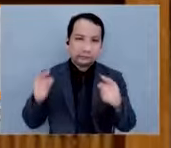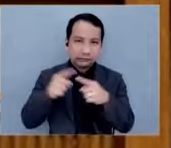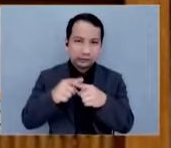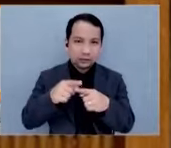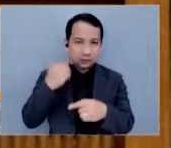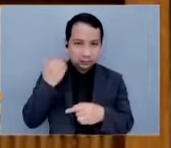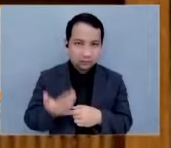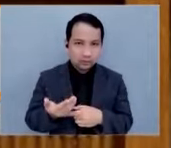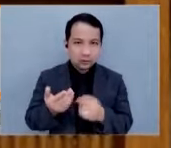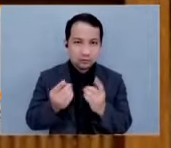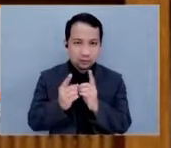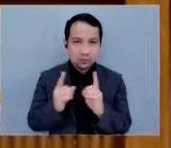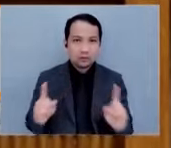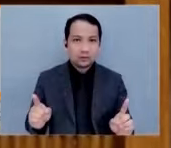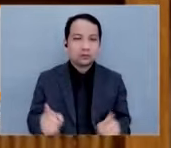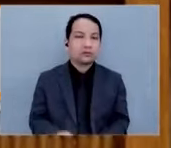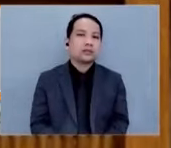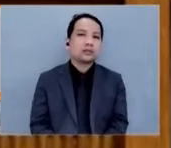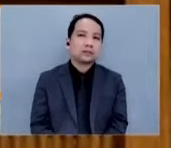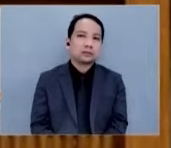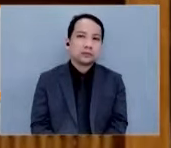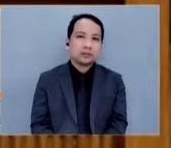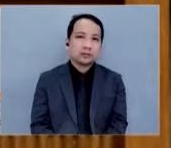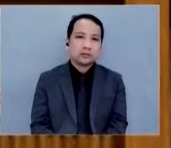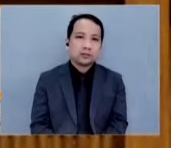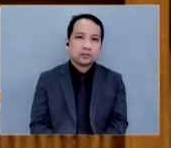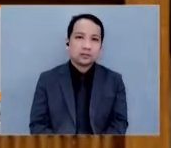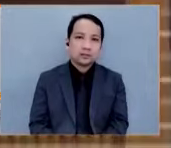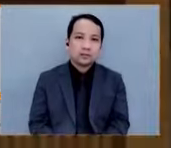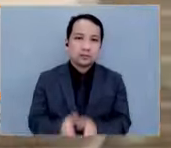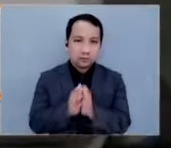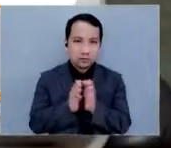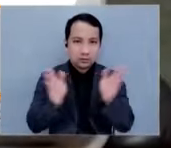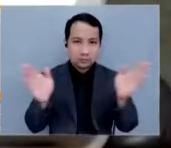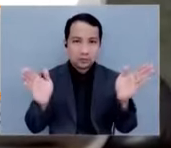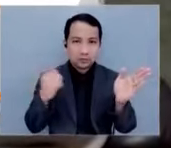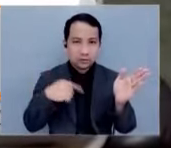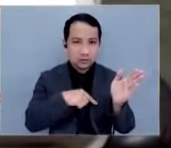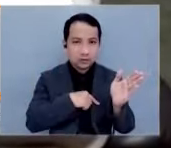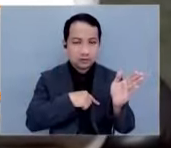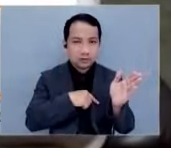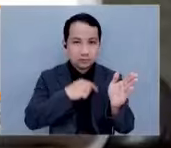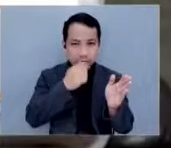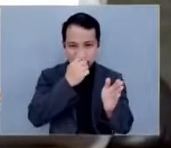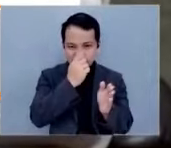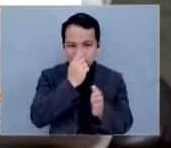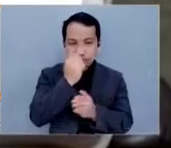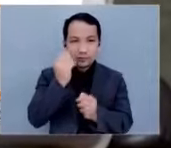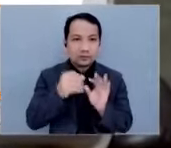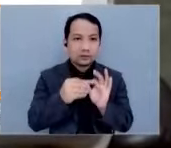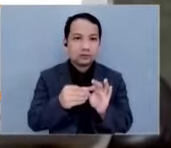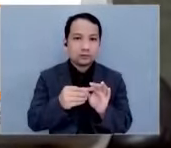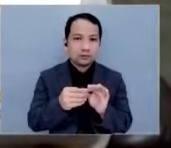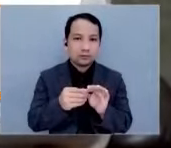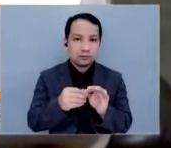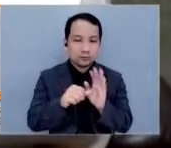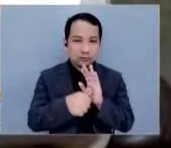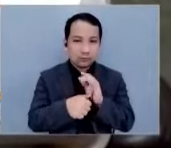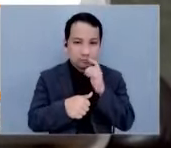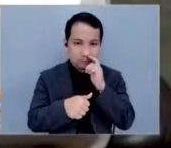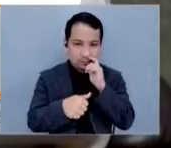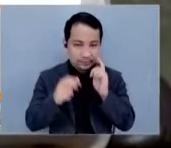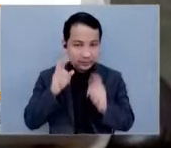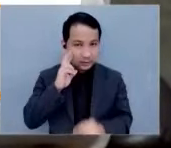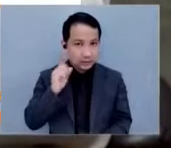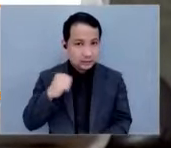Speaker. Hindi ba ganun po yung general premise natin? Maanghang naman ang sagot ni Lagman na isa sa mga